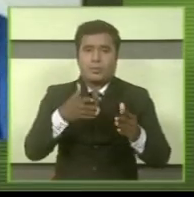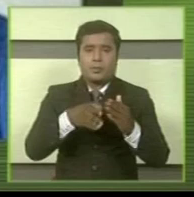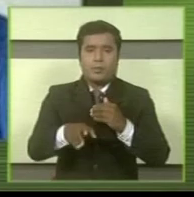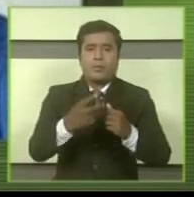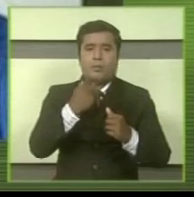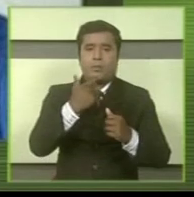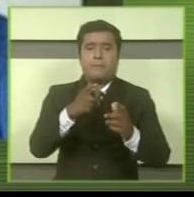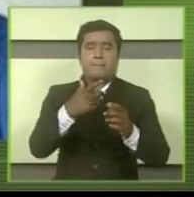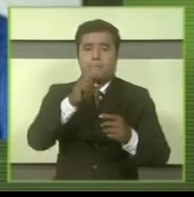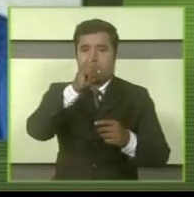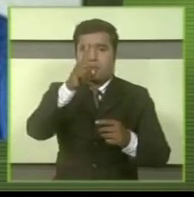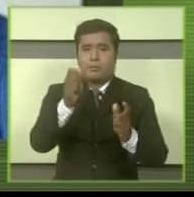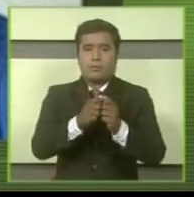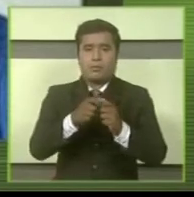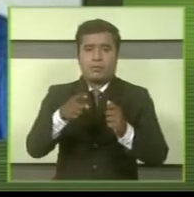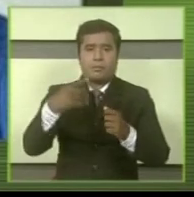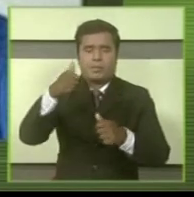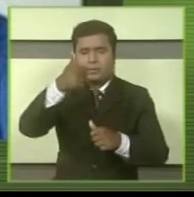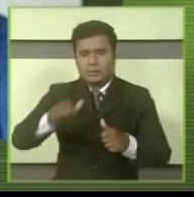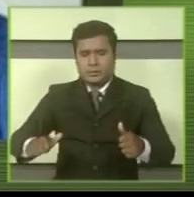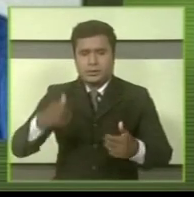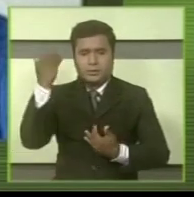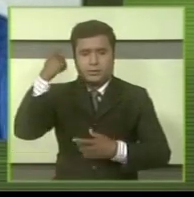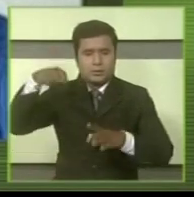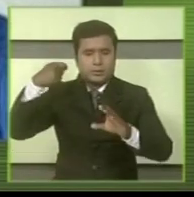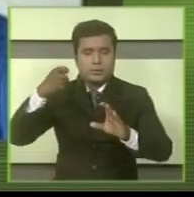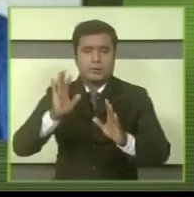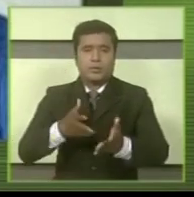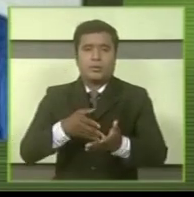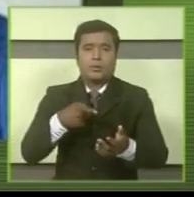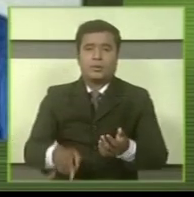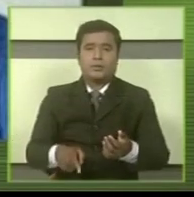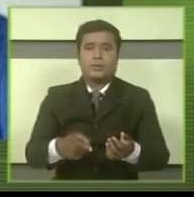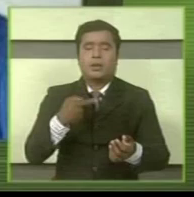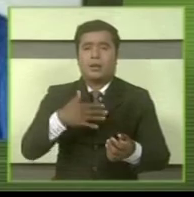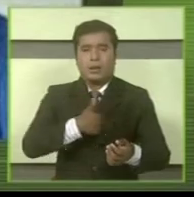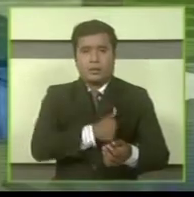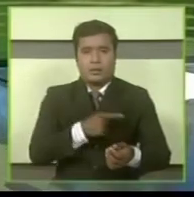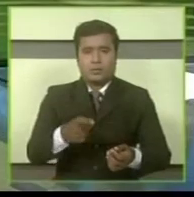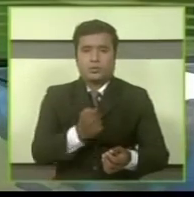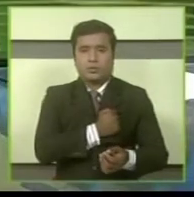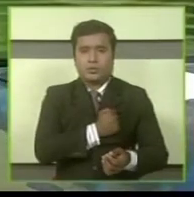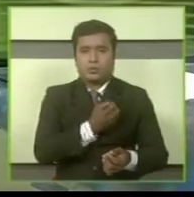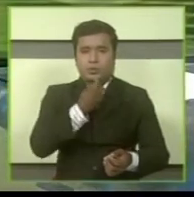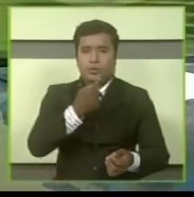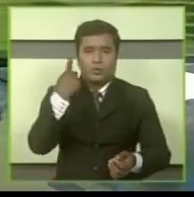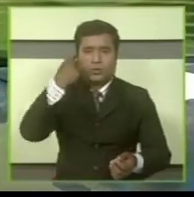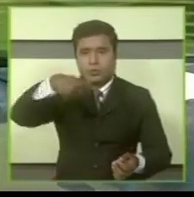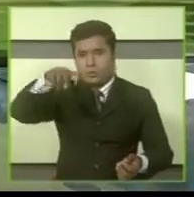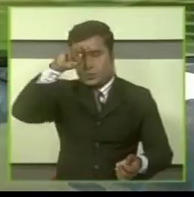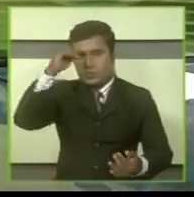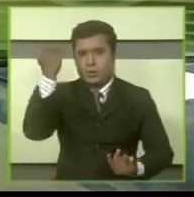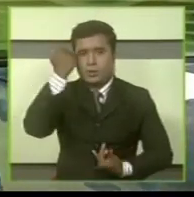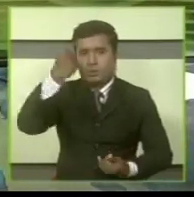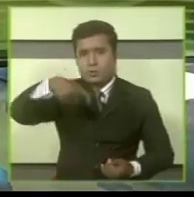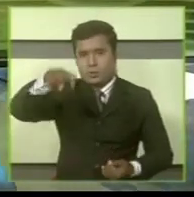কোথায়, ভণ্ড, বীরপুরুষ, বজ্রমুষ্টি, বিপ্লব ইত্যাদি। শহীদুল ইসলাম খোকনের মৃত্যুতে গভীর শোক ও দুঃখ প্রকাশ করেছেন